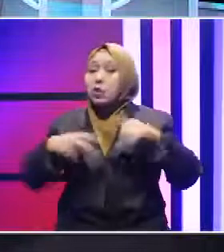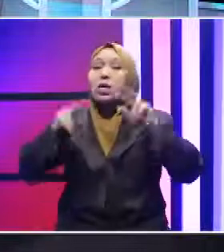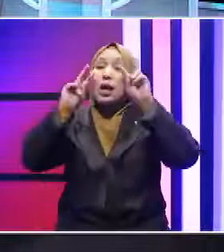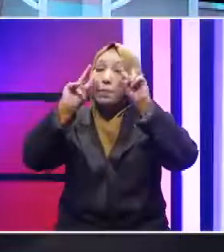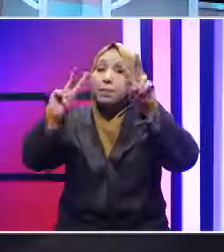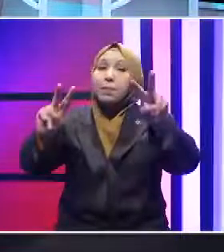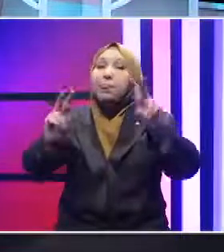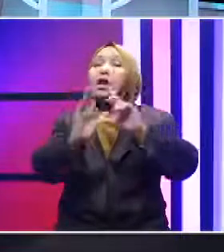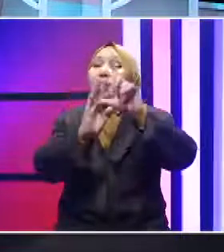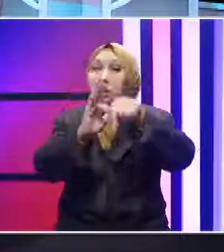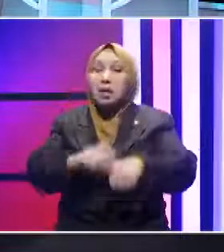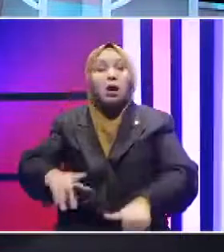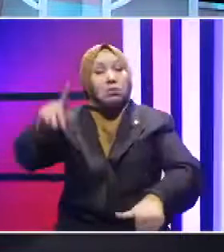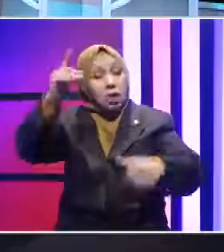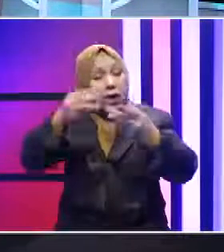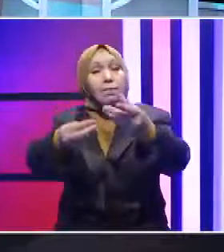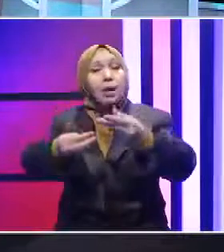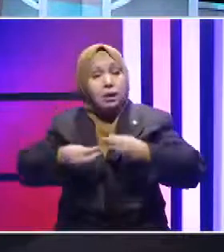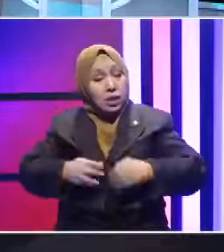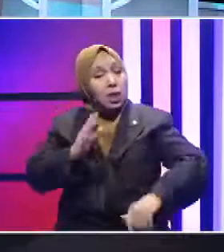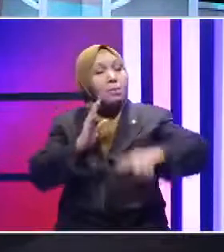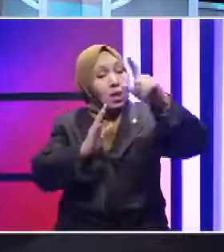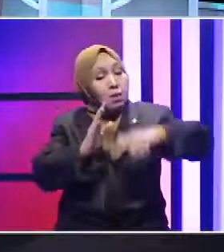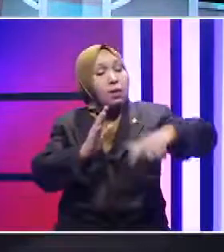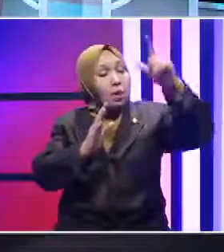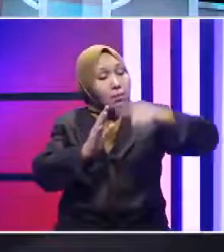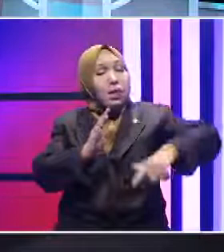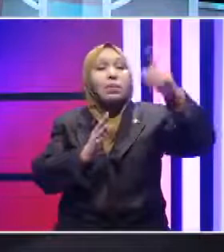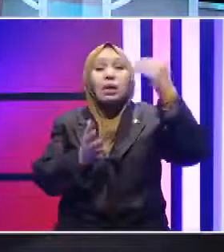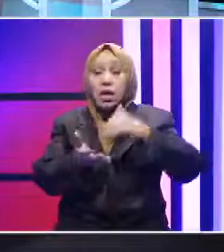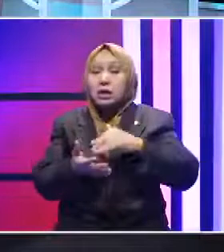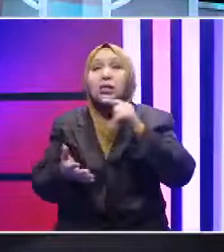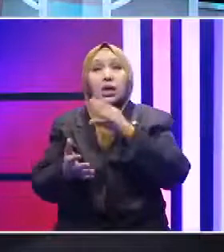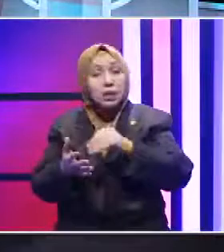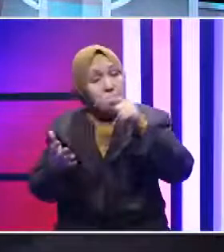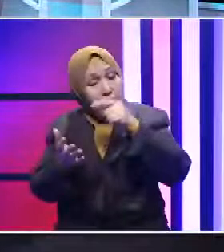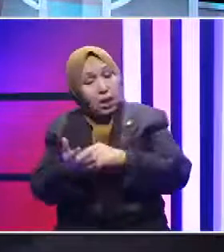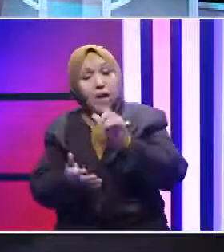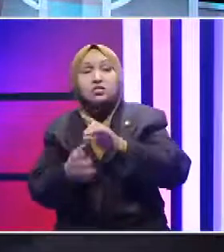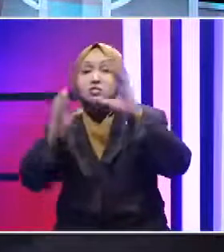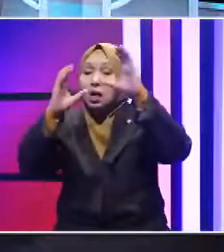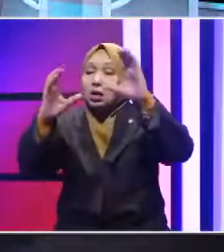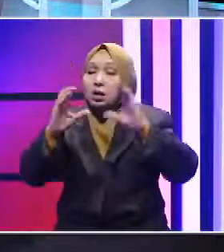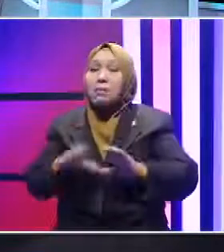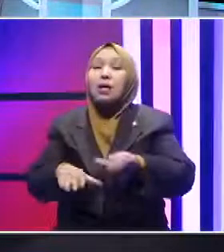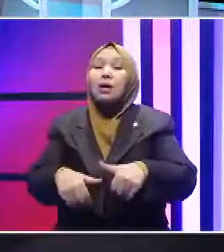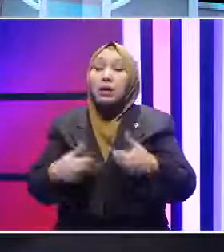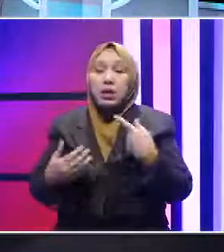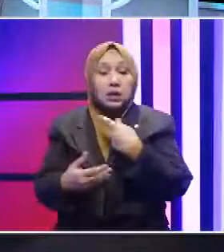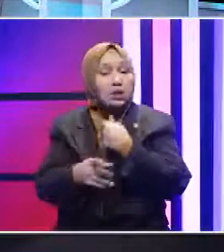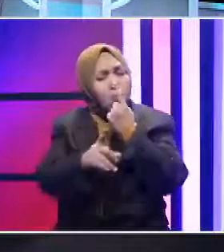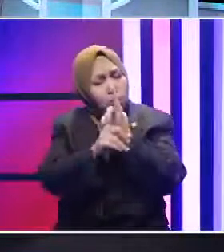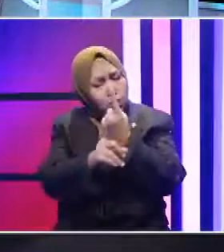bahawa nanti Allah akan beri lebih lagi, dan inilah cara bagaimana kita